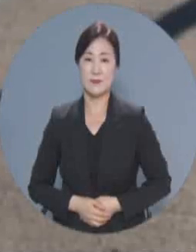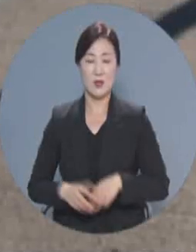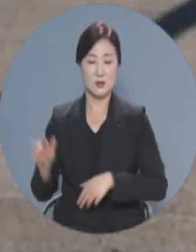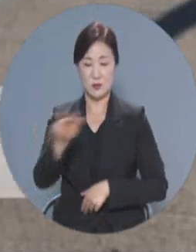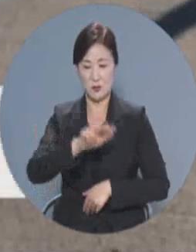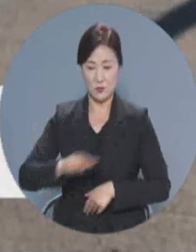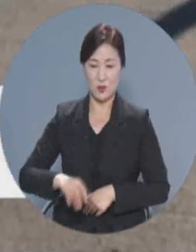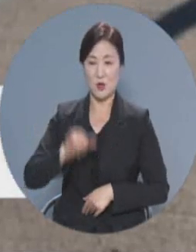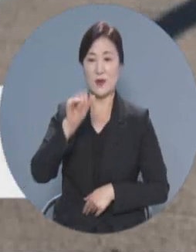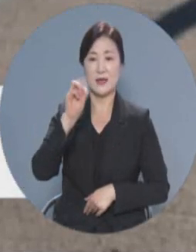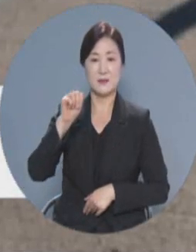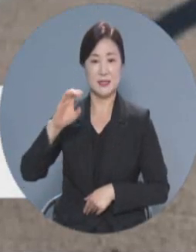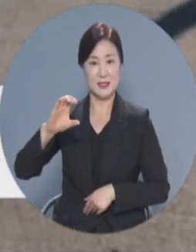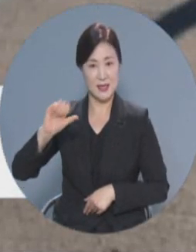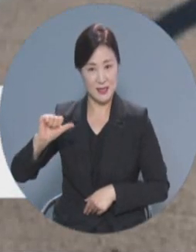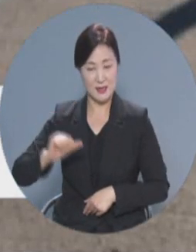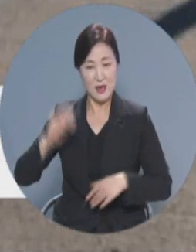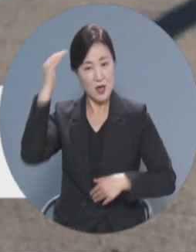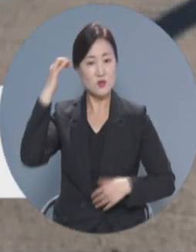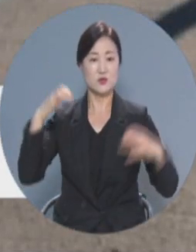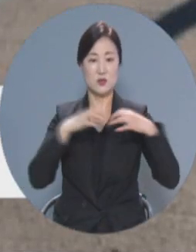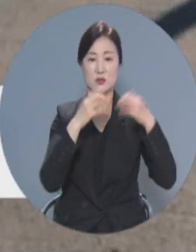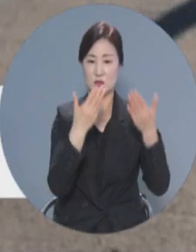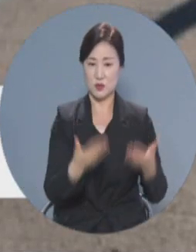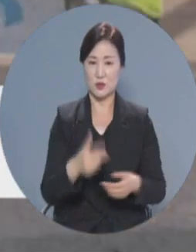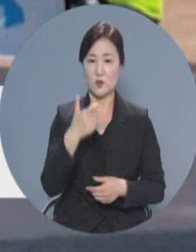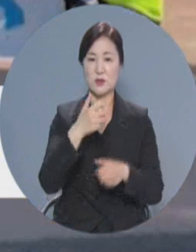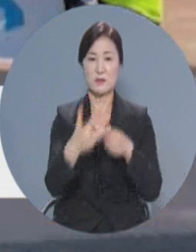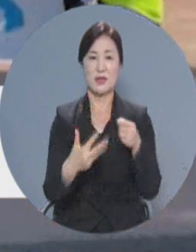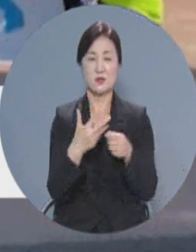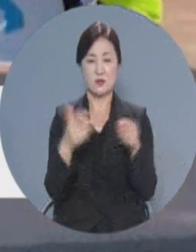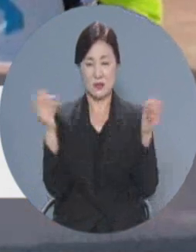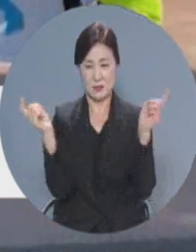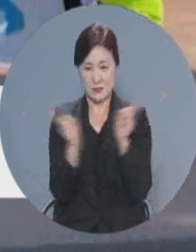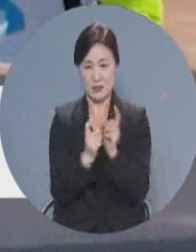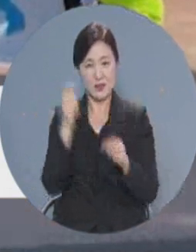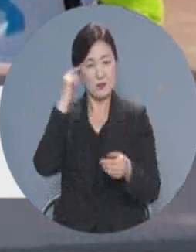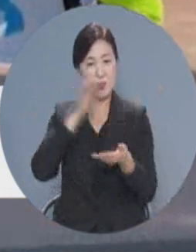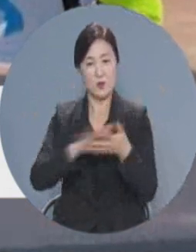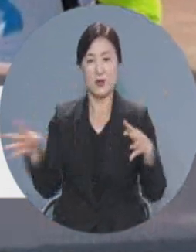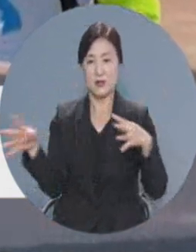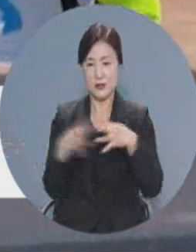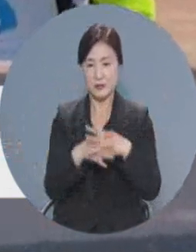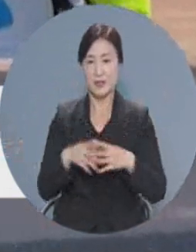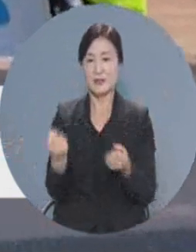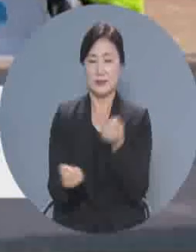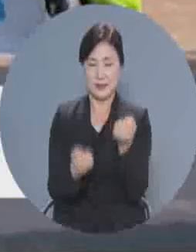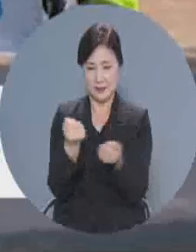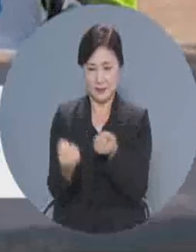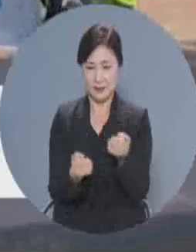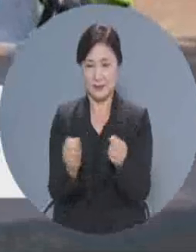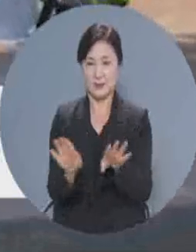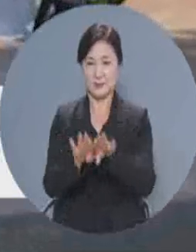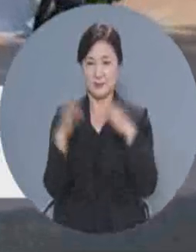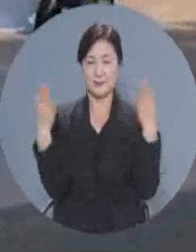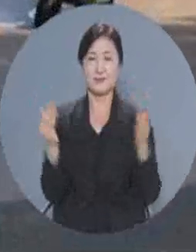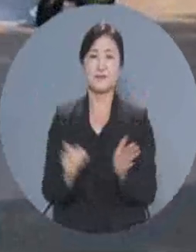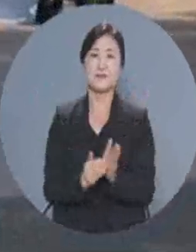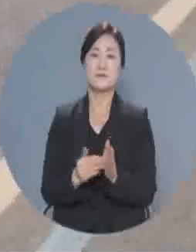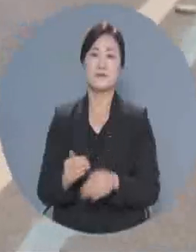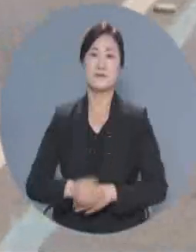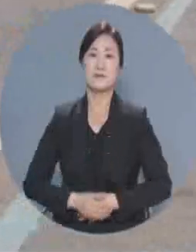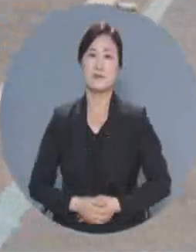전국 YMCA가 한국전쟁 휴전 68주년을 맞아 오늘 평화협정 체결을 촉구하는 자전거 순례 행사를 열었습니다.